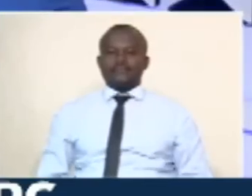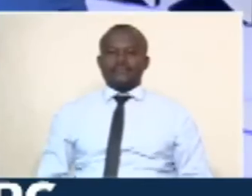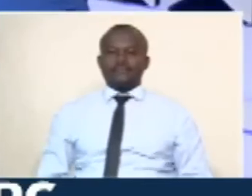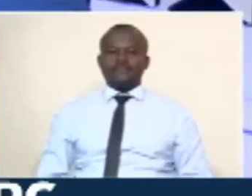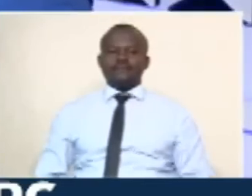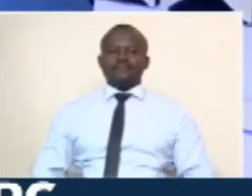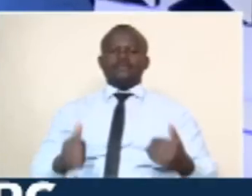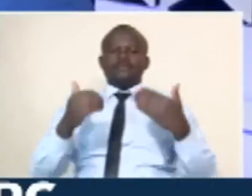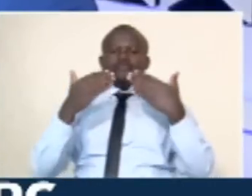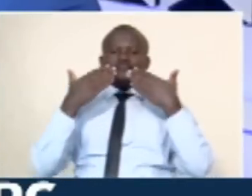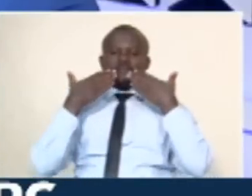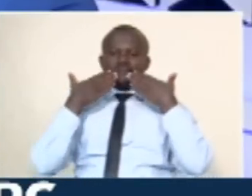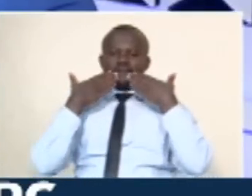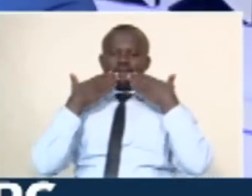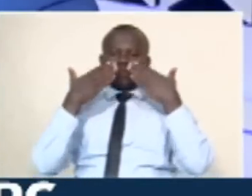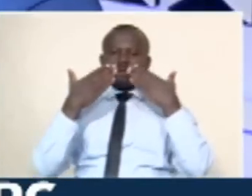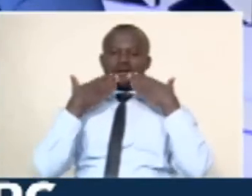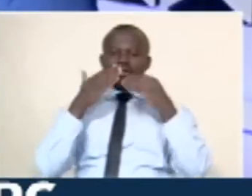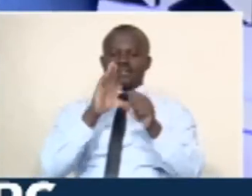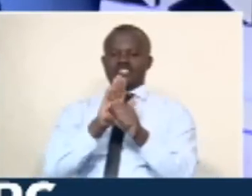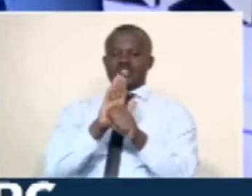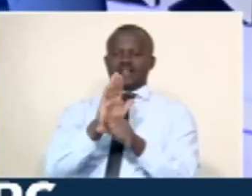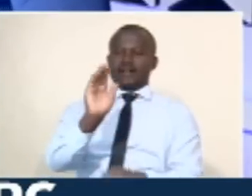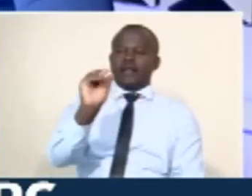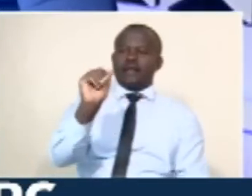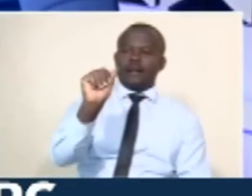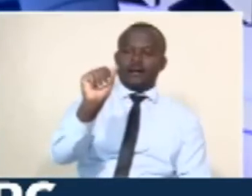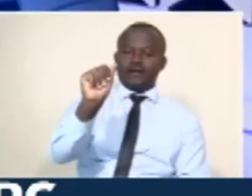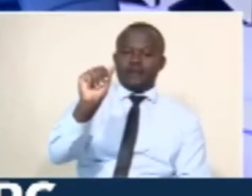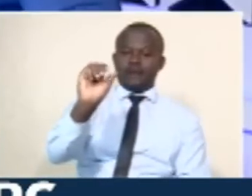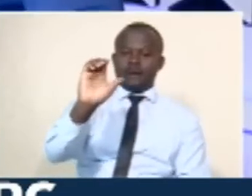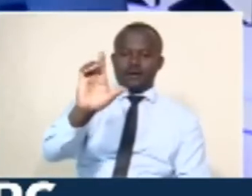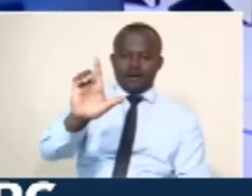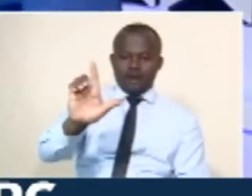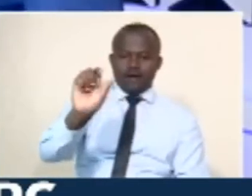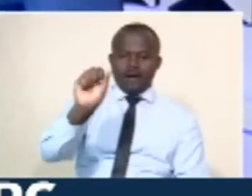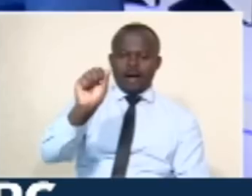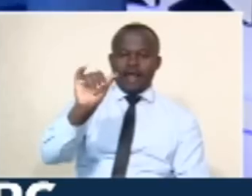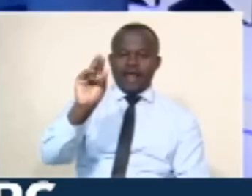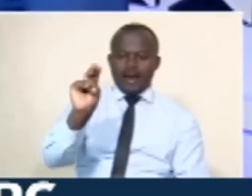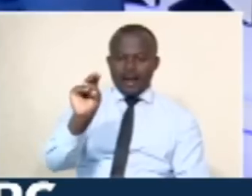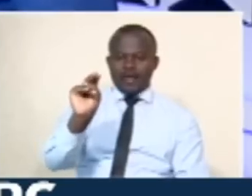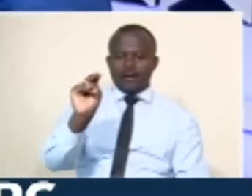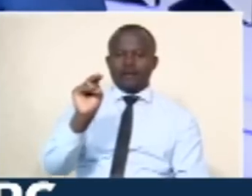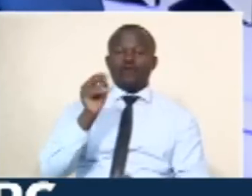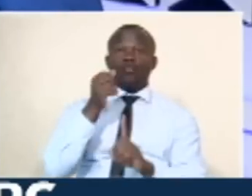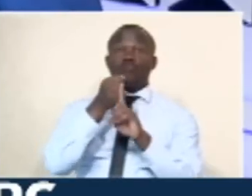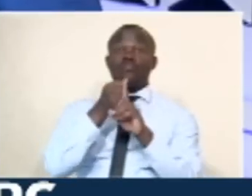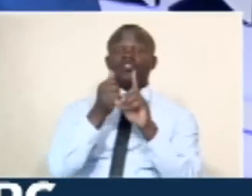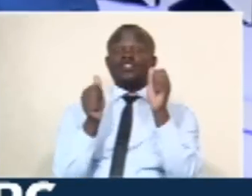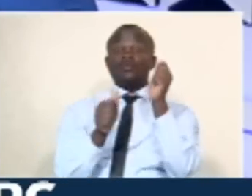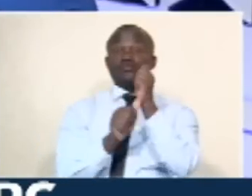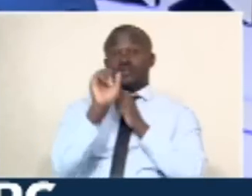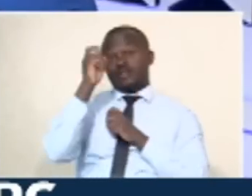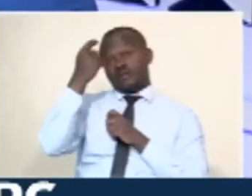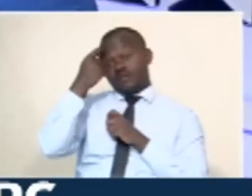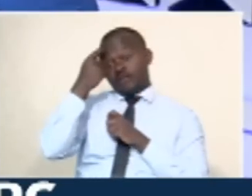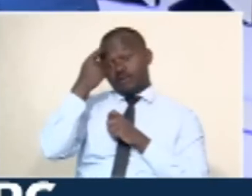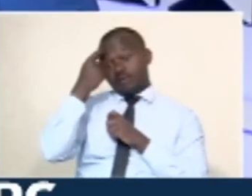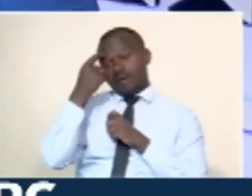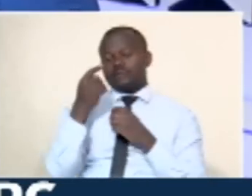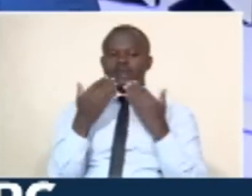Murakoze cyane Alain Mukurarinda, umuvugizi wungirije wa guverinoma, murakoze ku bisobanuro